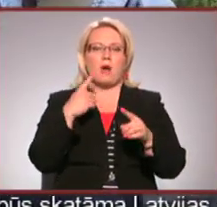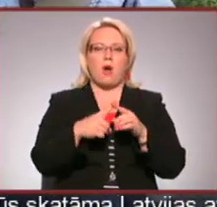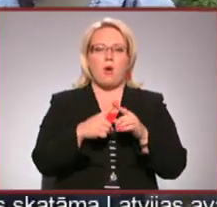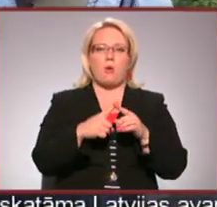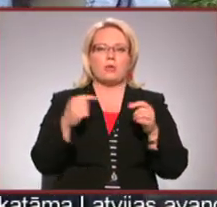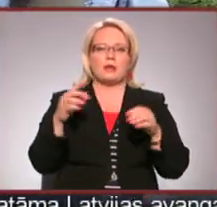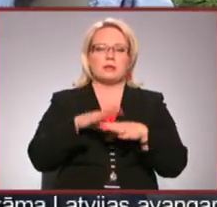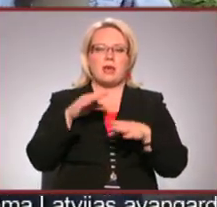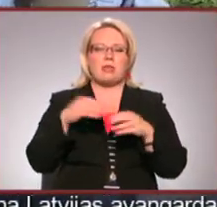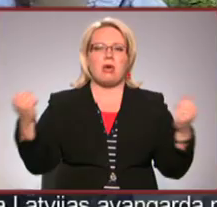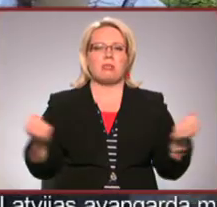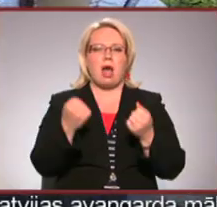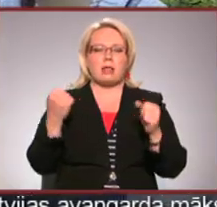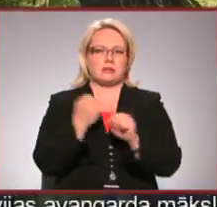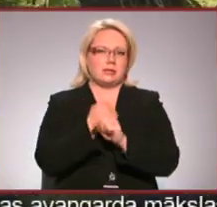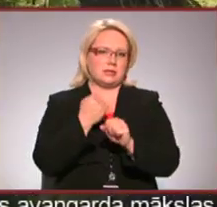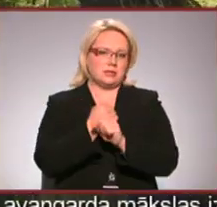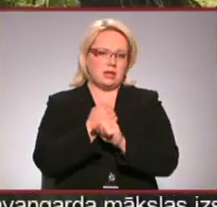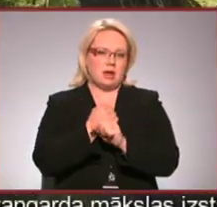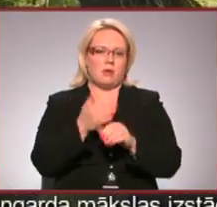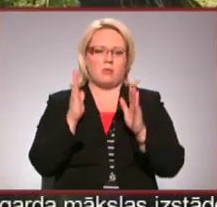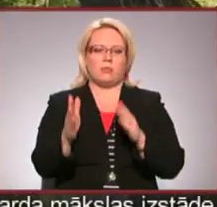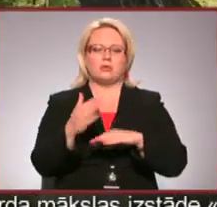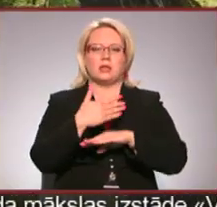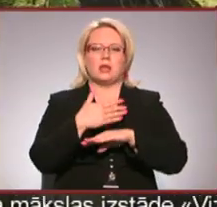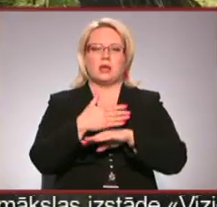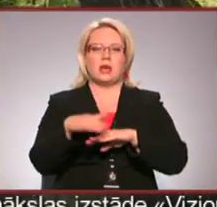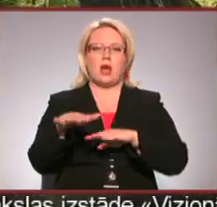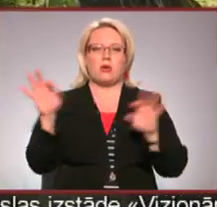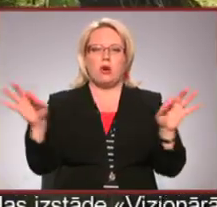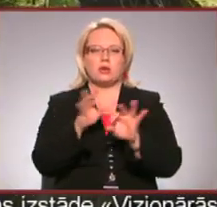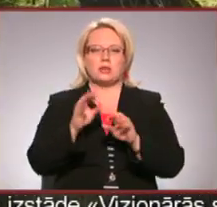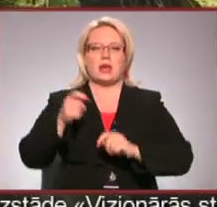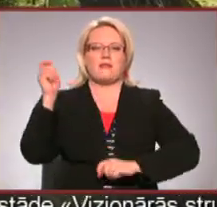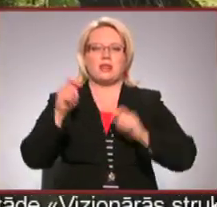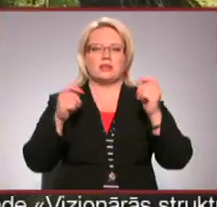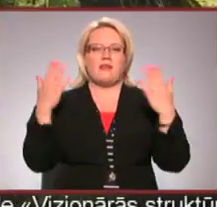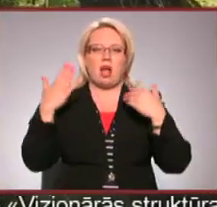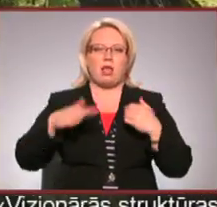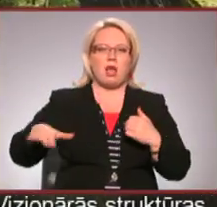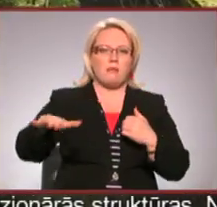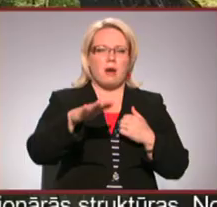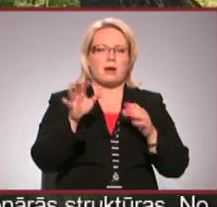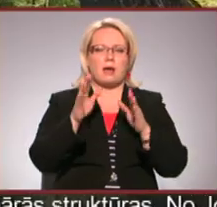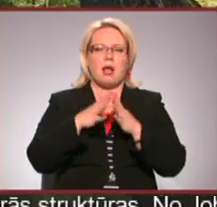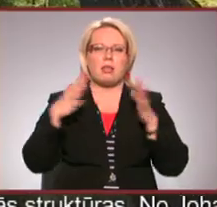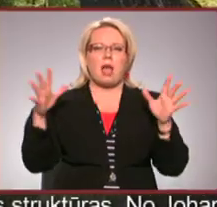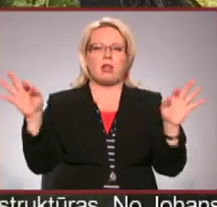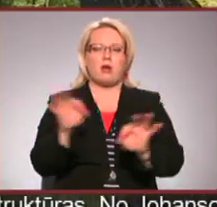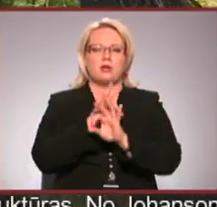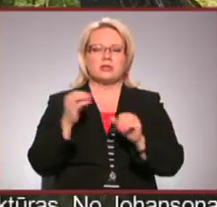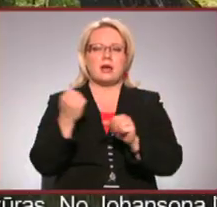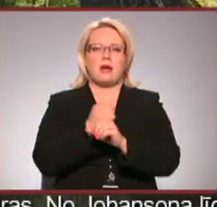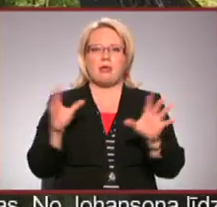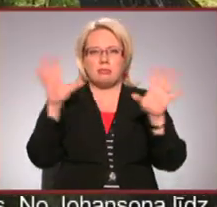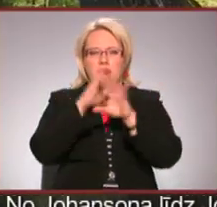siena talkas izdarībām. Notiks gan ielu koncerti, gan festivāla parkā lielu koncerti, gan